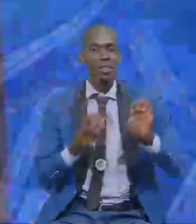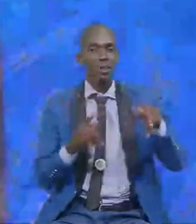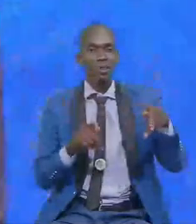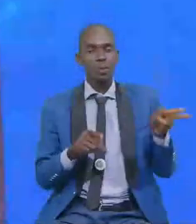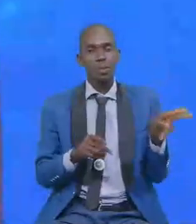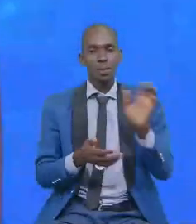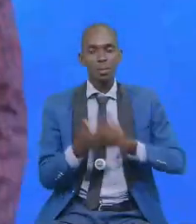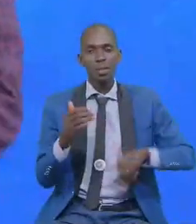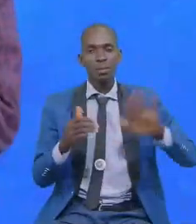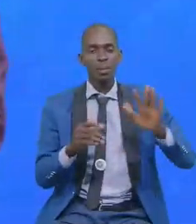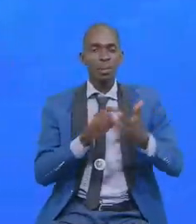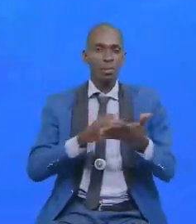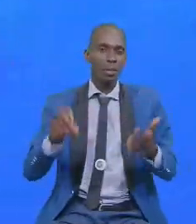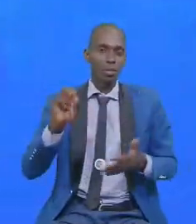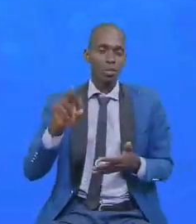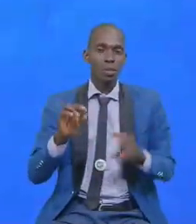Éphésiens 5.